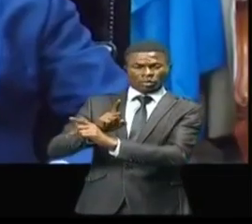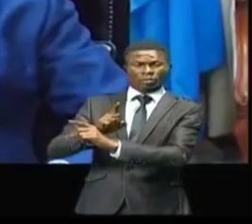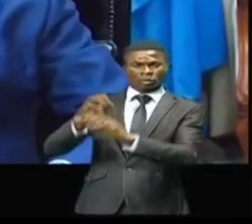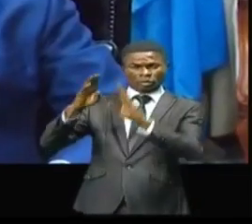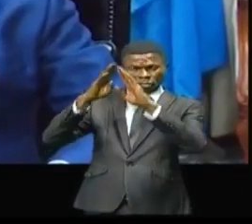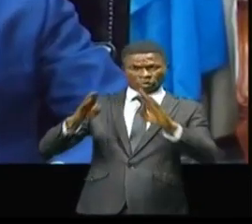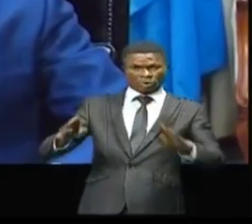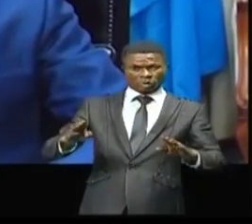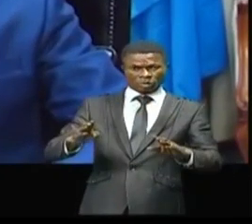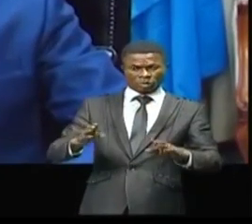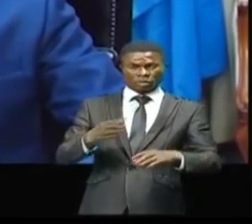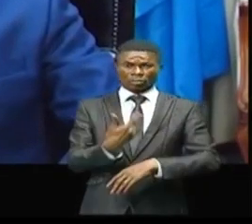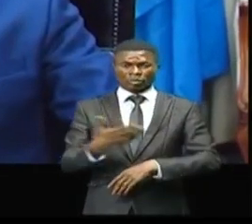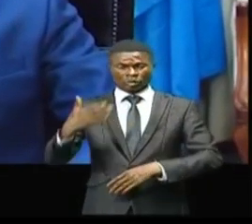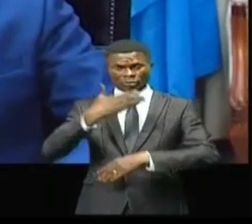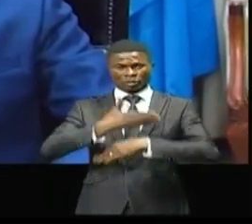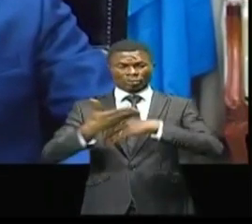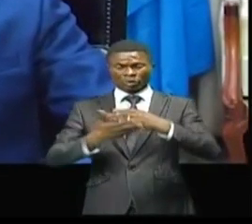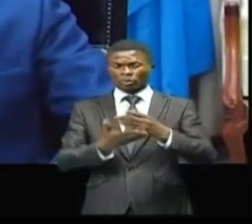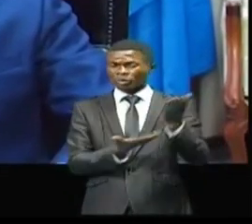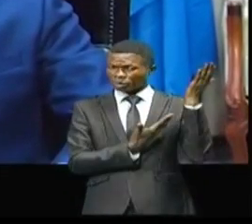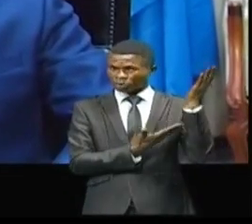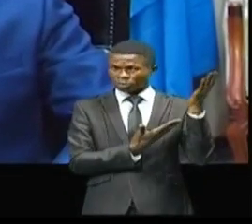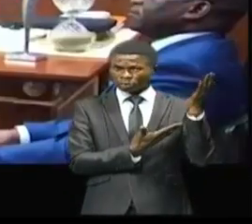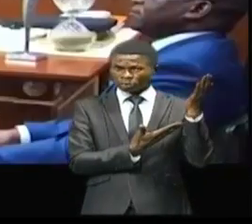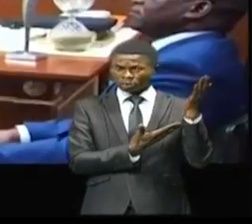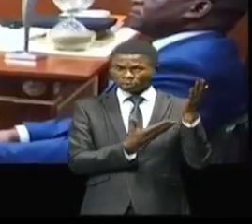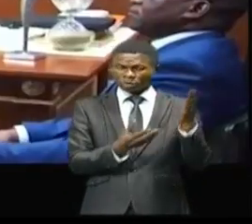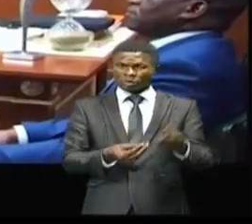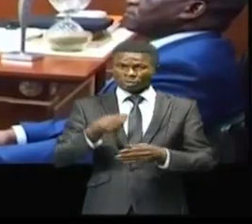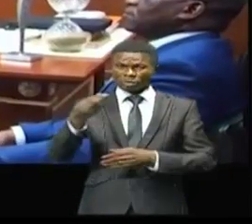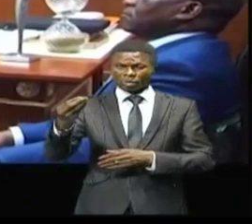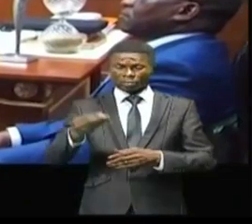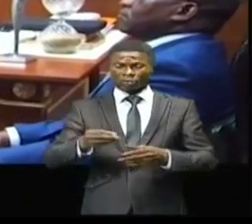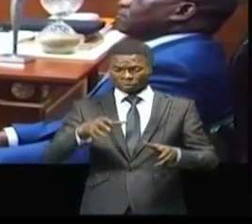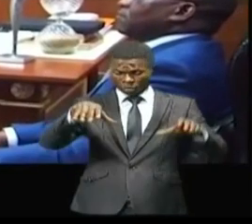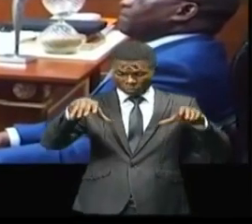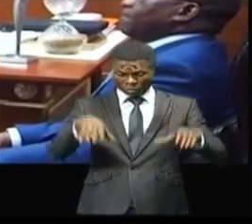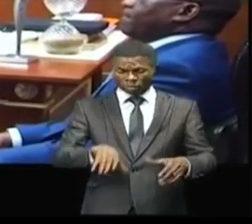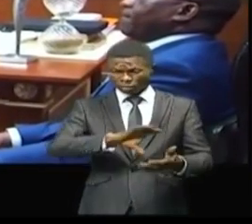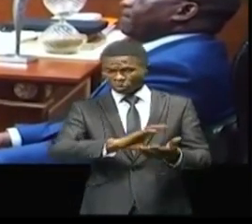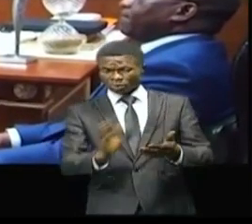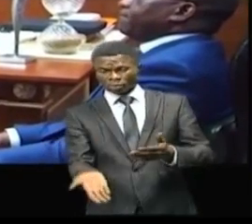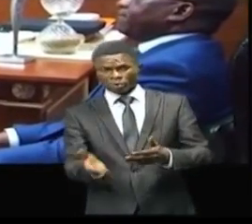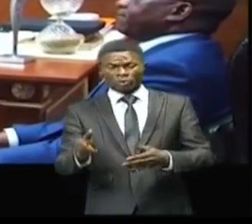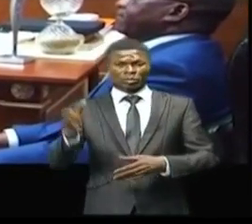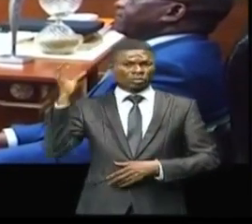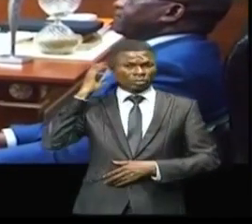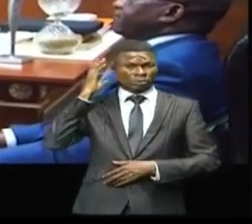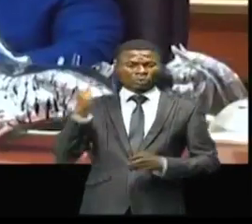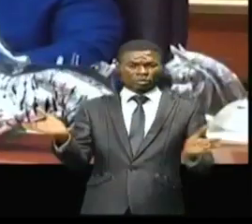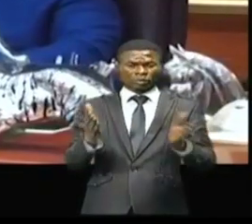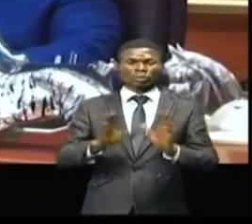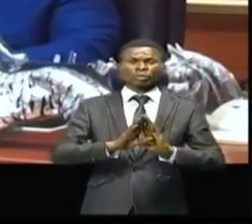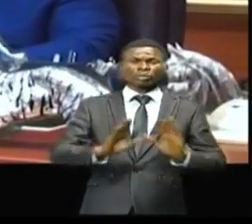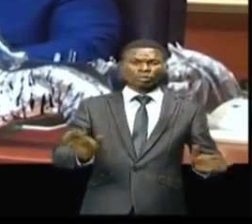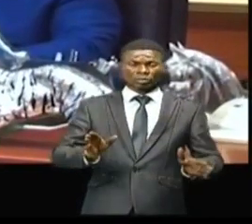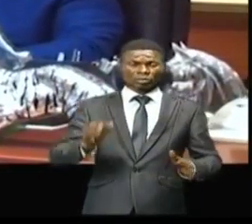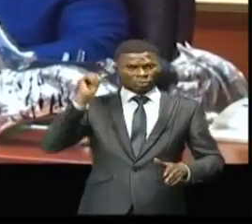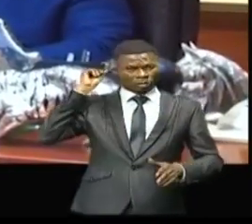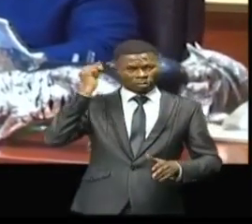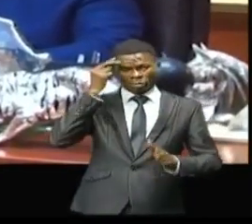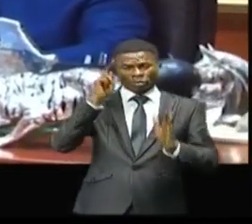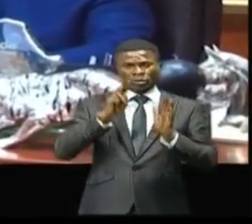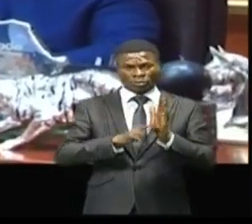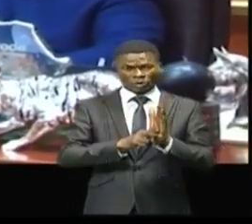et les infrastructures essentielles affectées par les l'érosion à Kanaga et de renforcer la capacité du gouvernement